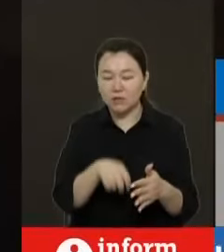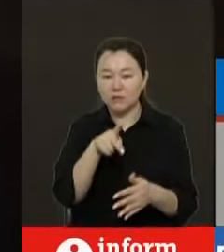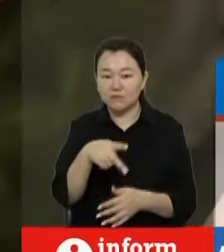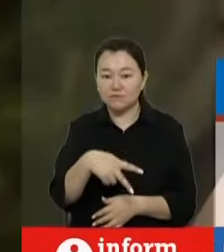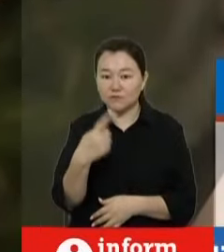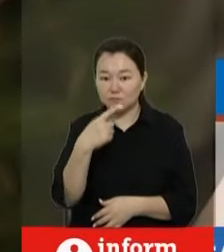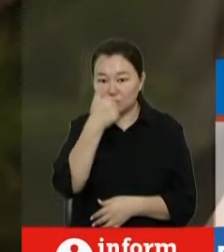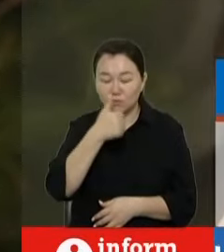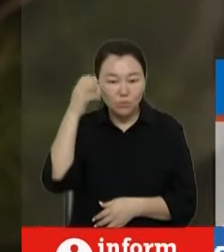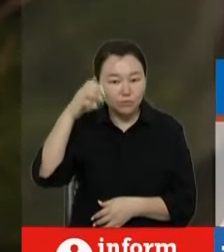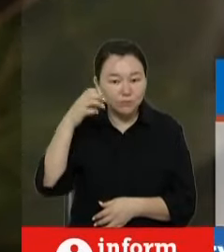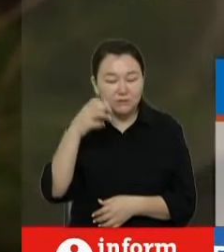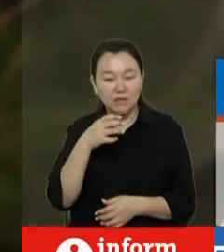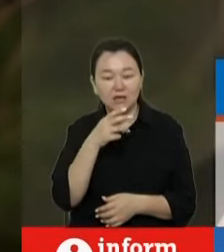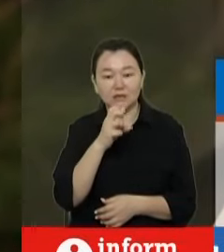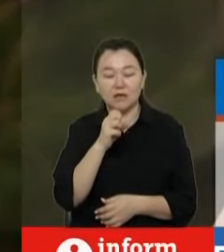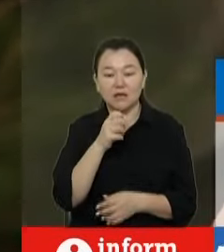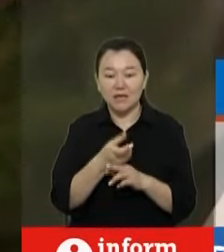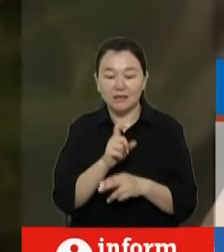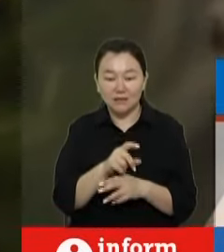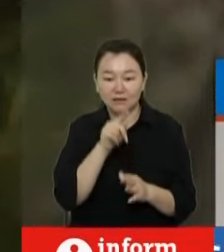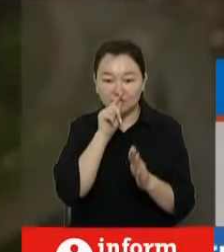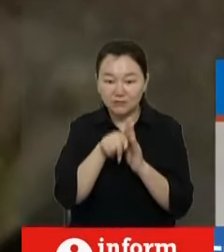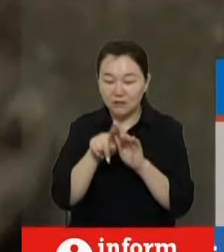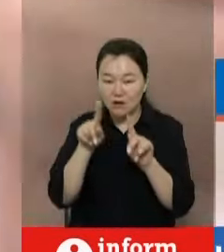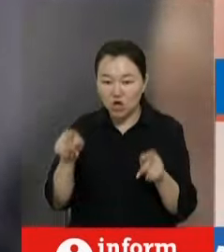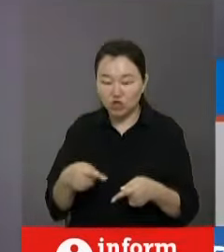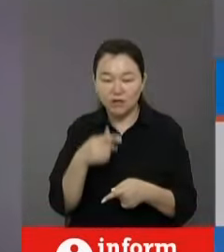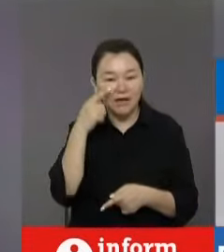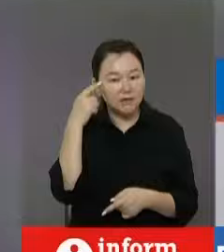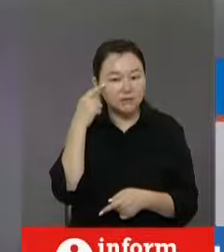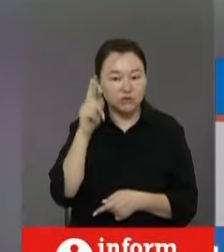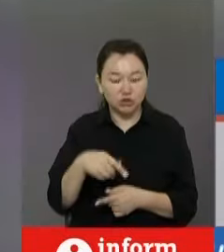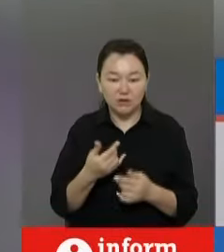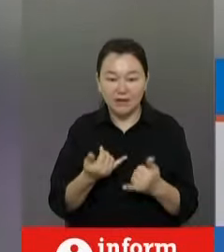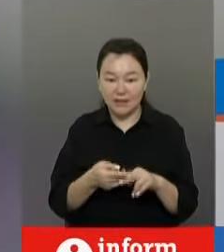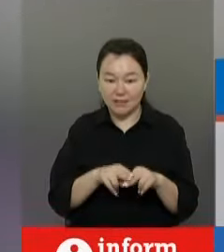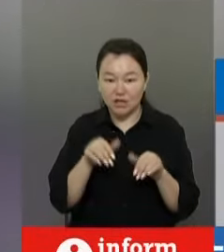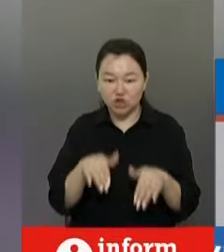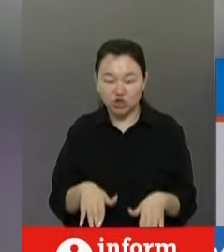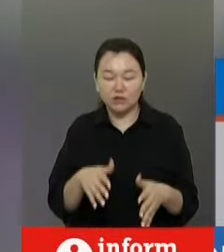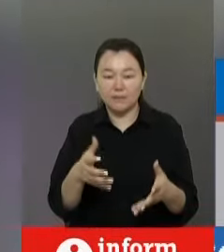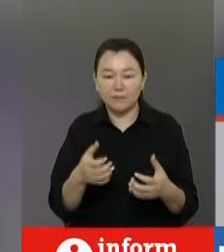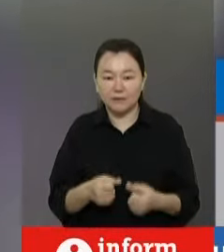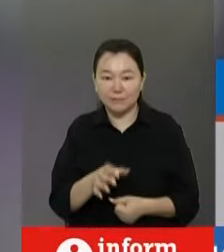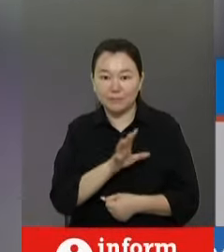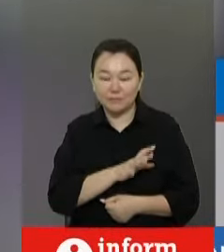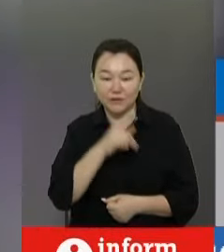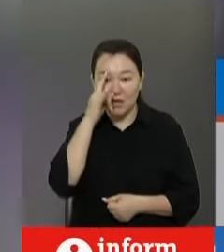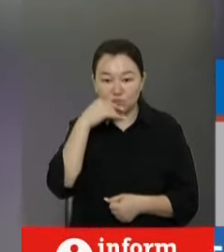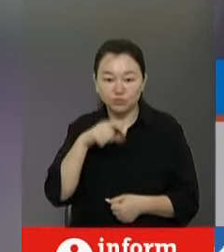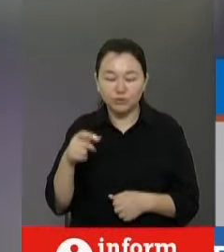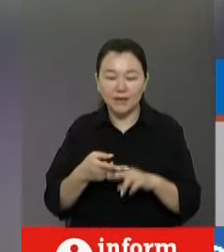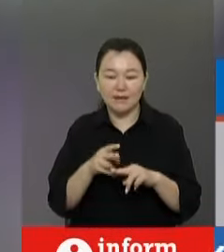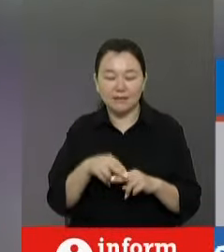жылы Өзбекстан билігі дәл осы әлеуметтік желіге кіруді шектесе, Қырғызстан да биыл осы шешімді қабылдады. Ал қазақстандықтардың бұл